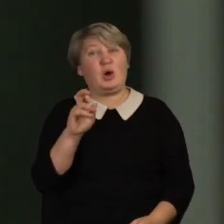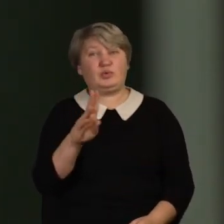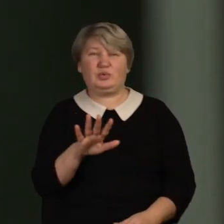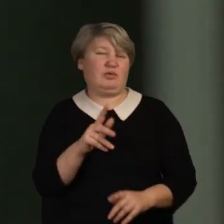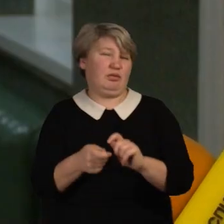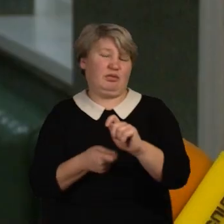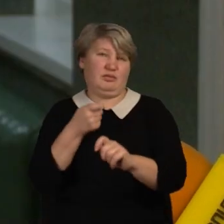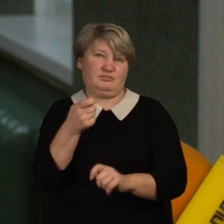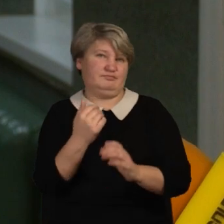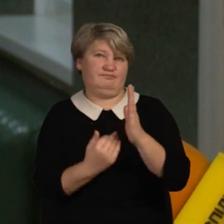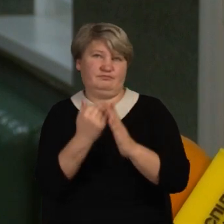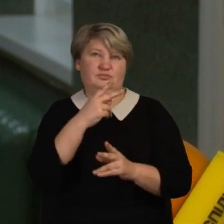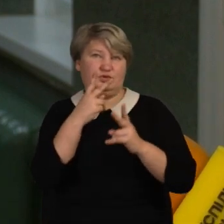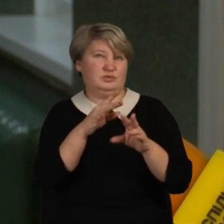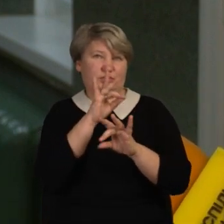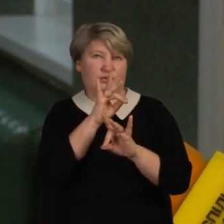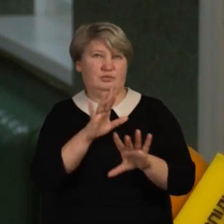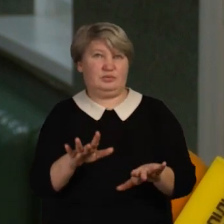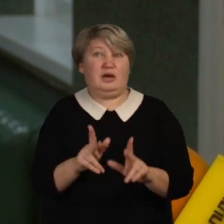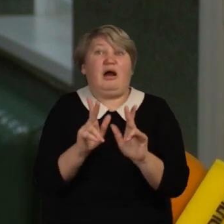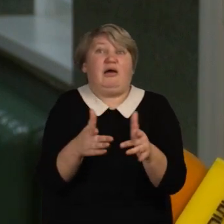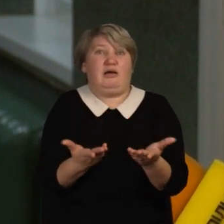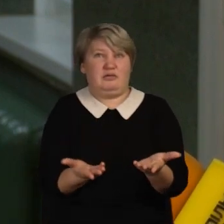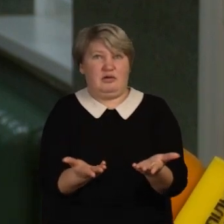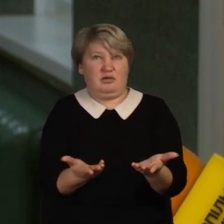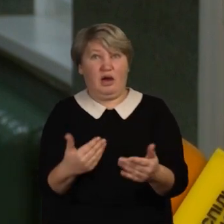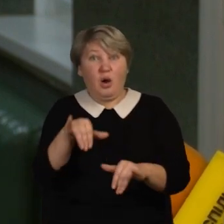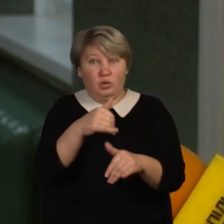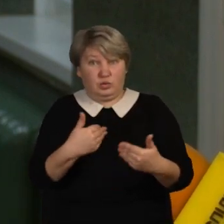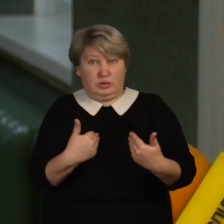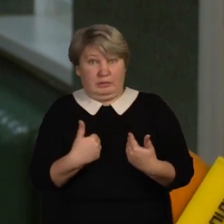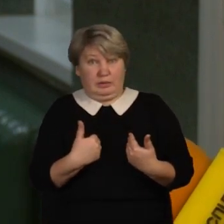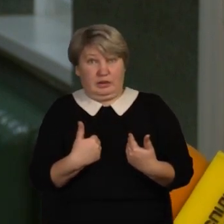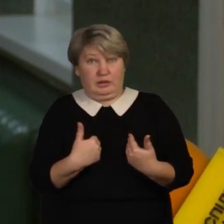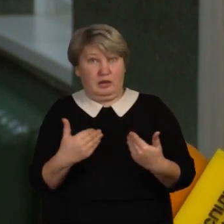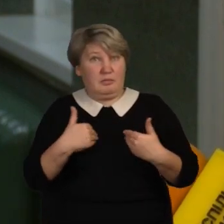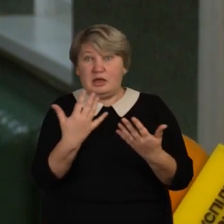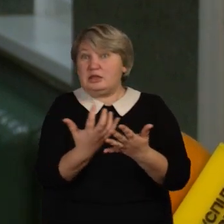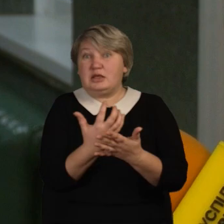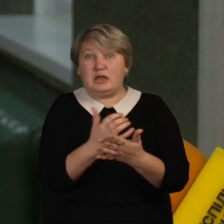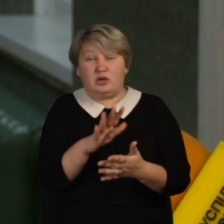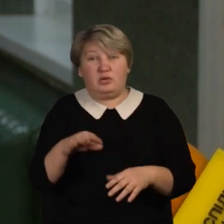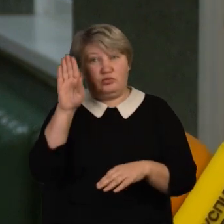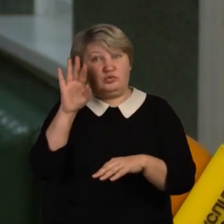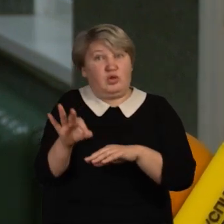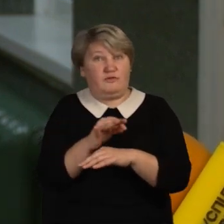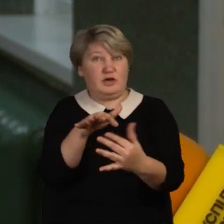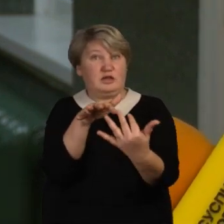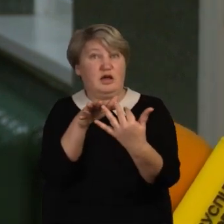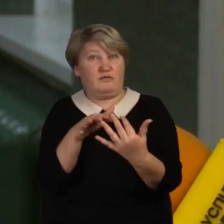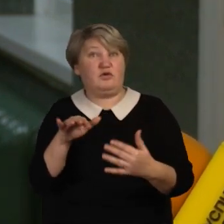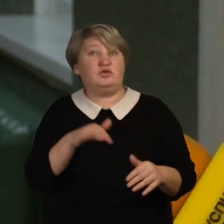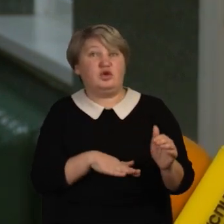подаватиме касацію. До всього готові. А як інакше? Ну ж куди ми на старість? Ми вже не заробимо. По-перше, чоловік на фронті, там з ногами в нього